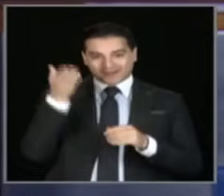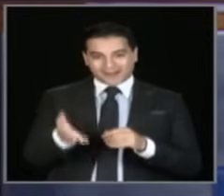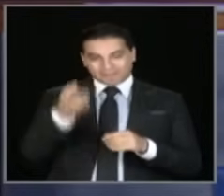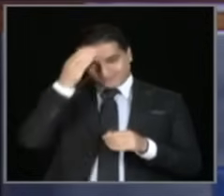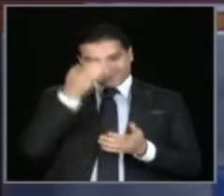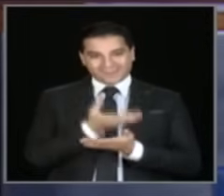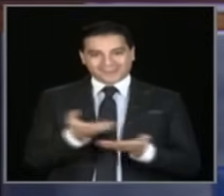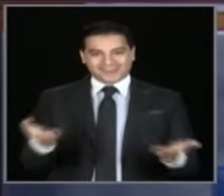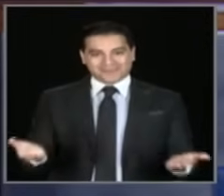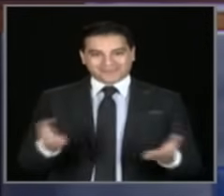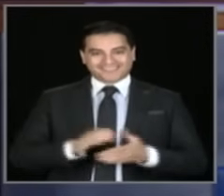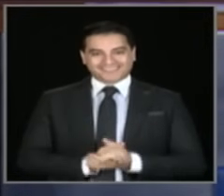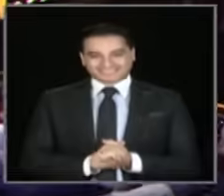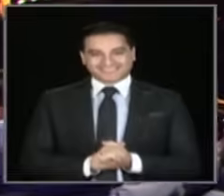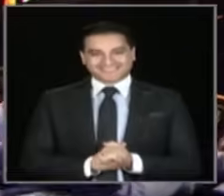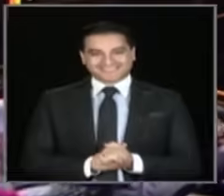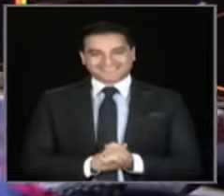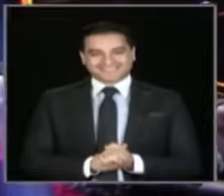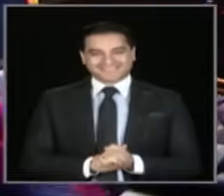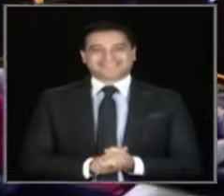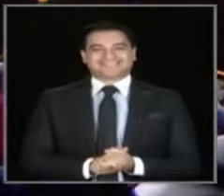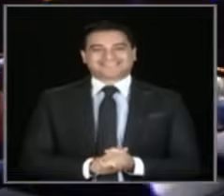من برنامج العباقره.